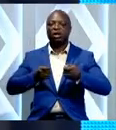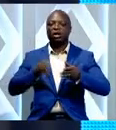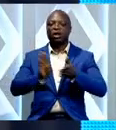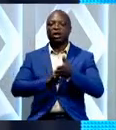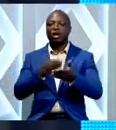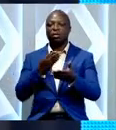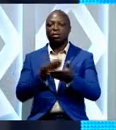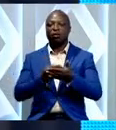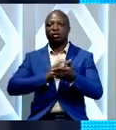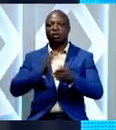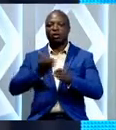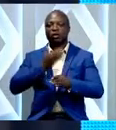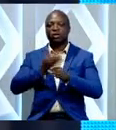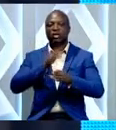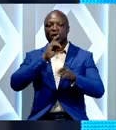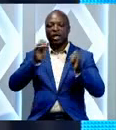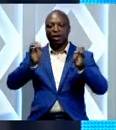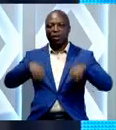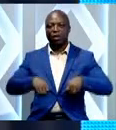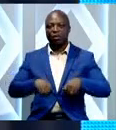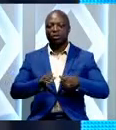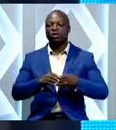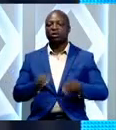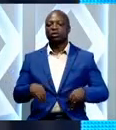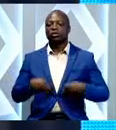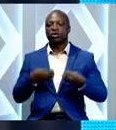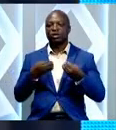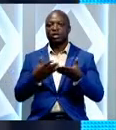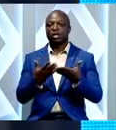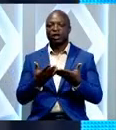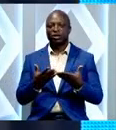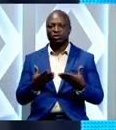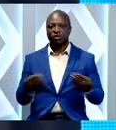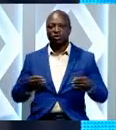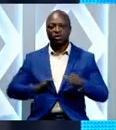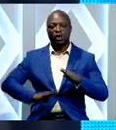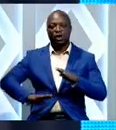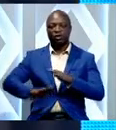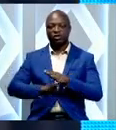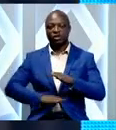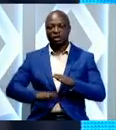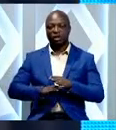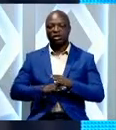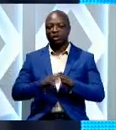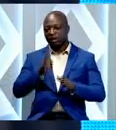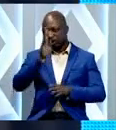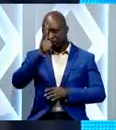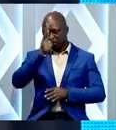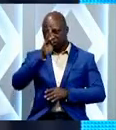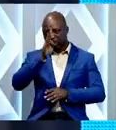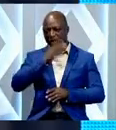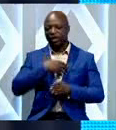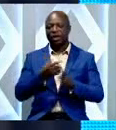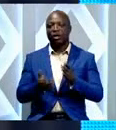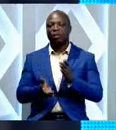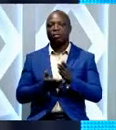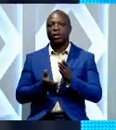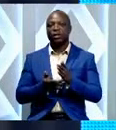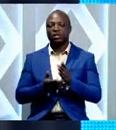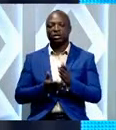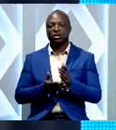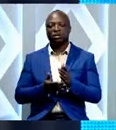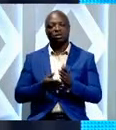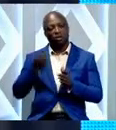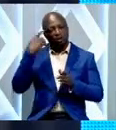notre continent est capable de générer des solutions endogènes, innovantes et pertinentes